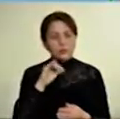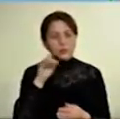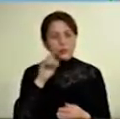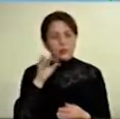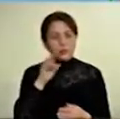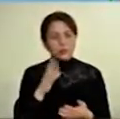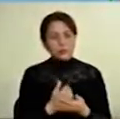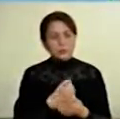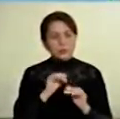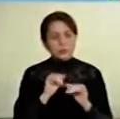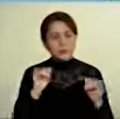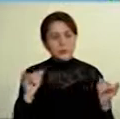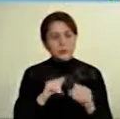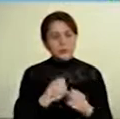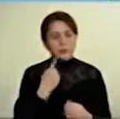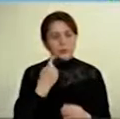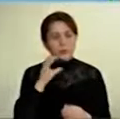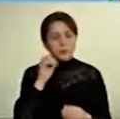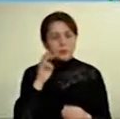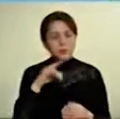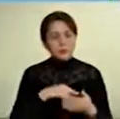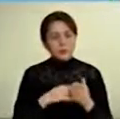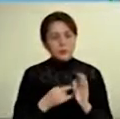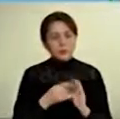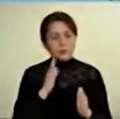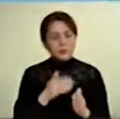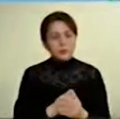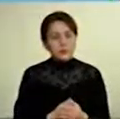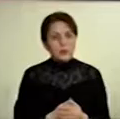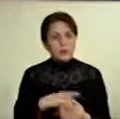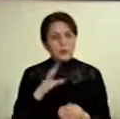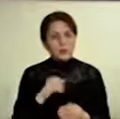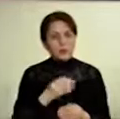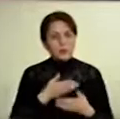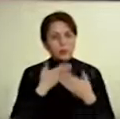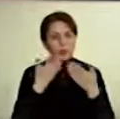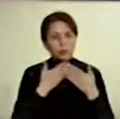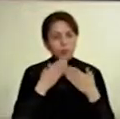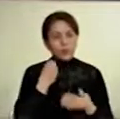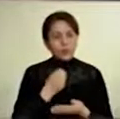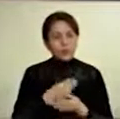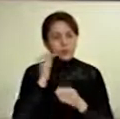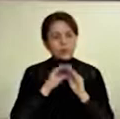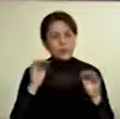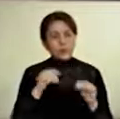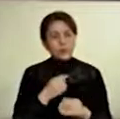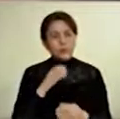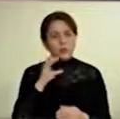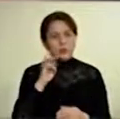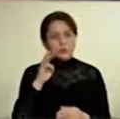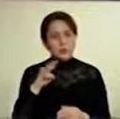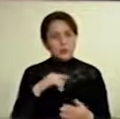topganingizda ko'paytirishdan esa 1 santimetr kvadrat kelib chiqadi. Va o'qilishini esa aziz o'quvchilar